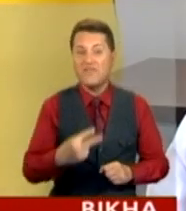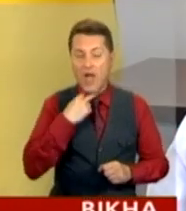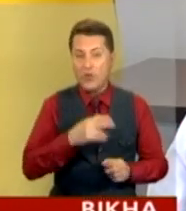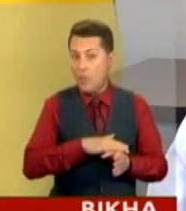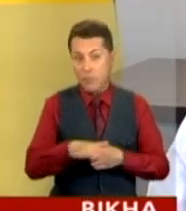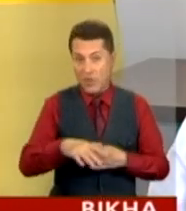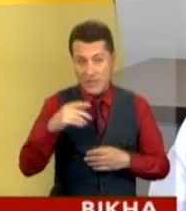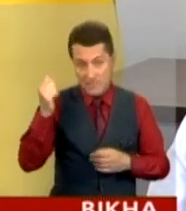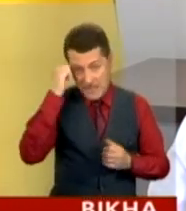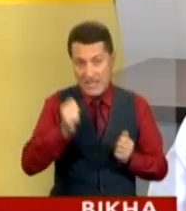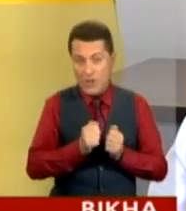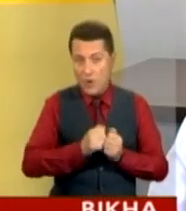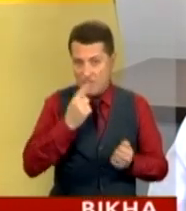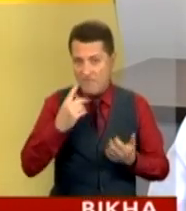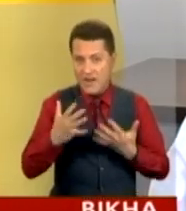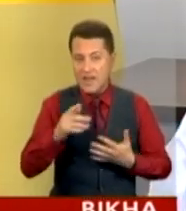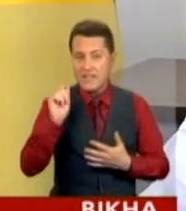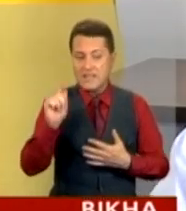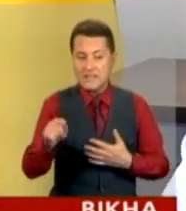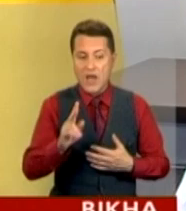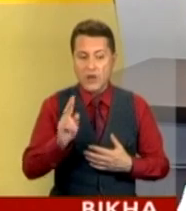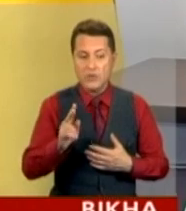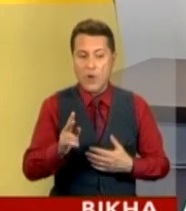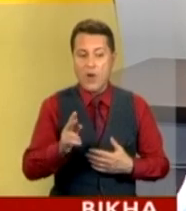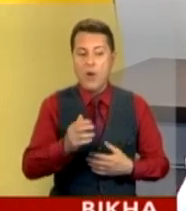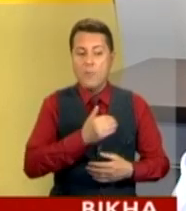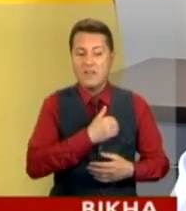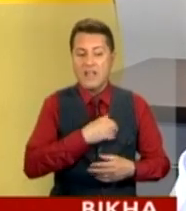ідіотом виглядять ті, хто питався би чесно розподілити бюджетні кошти.